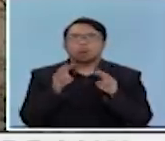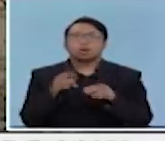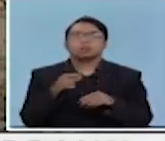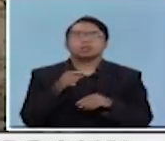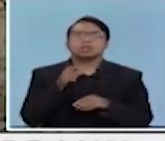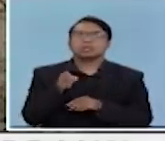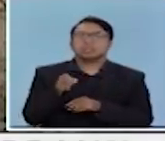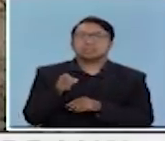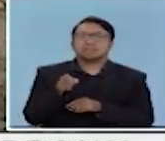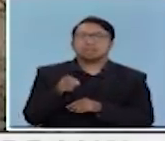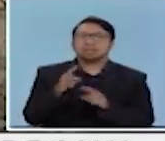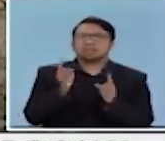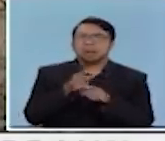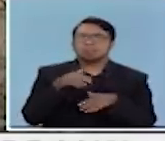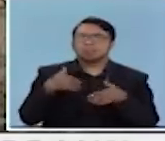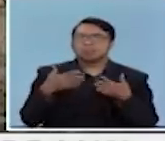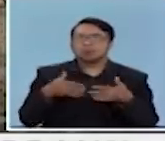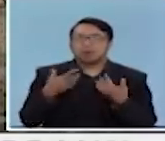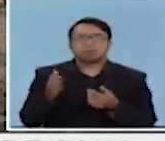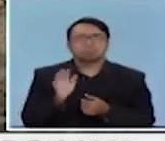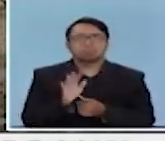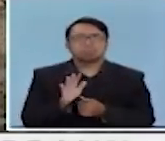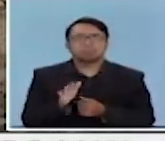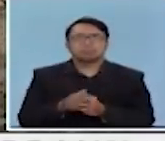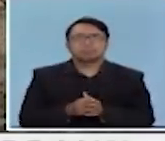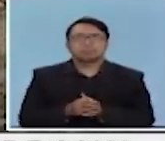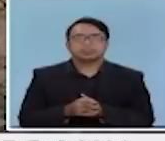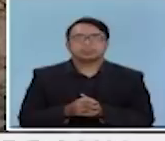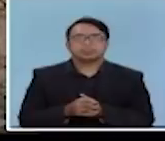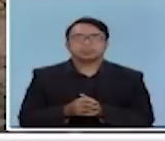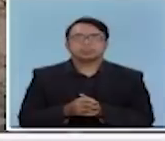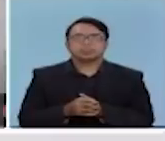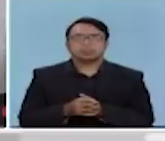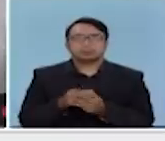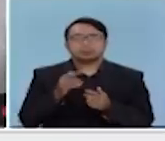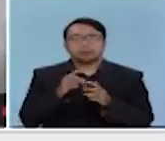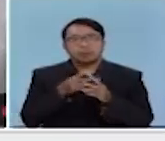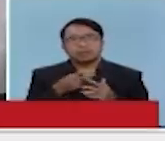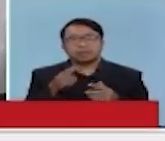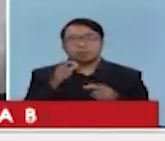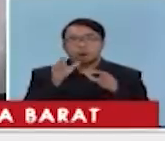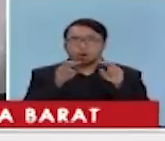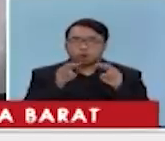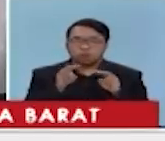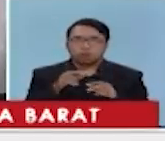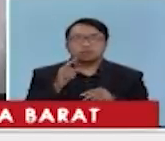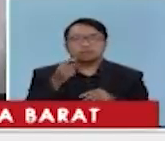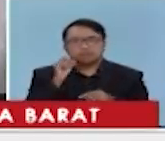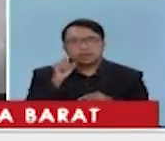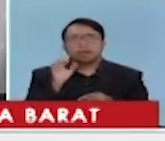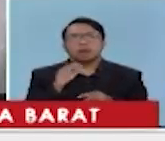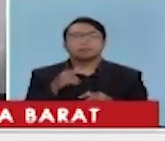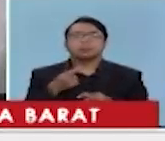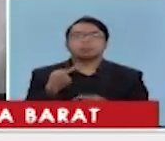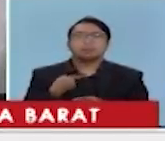yang menghibur. Baik. Seperti itu. Rasanya. Baik, artinya memang penonton yang memang harus peka, tidak terpancing dengan video-video